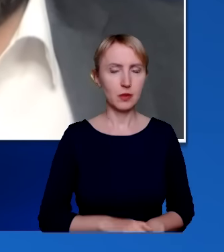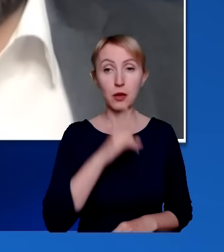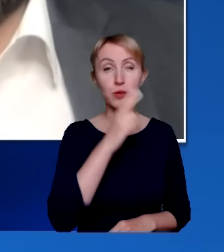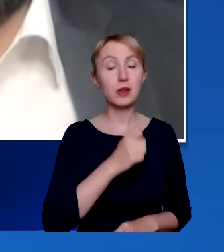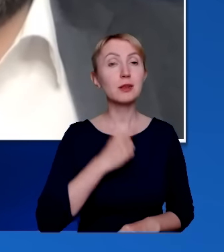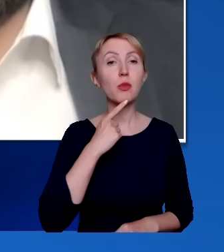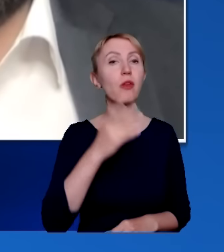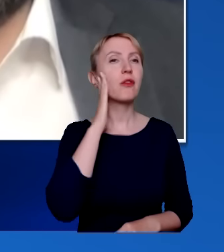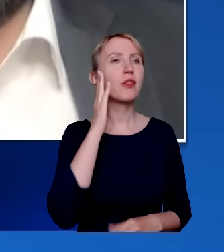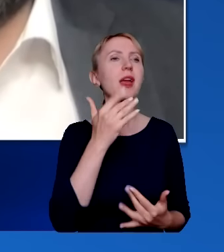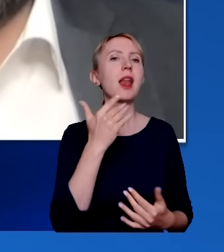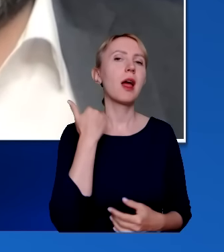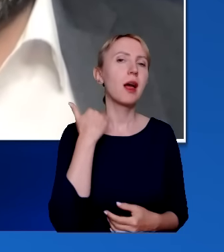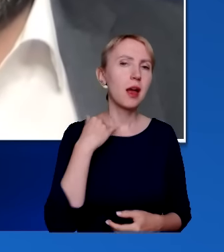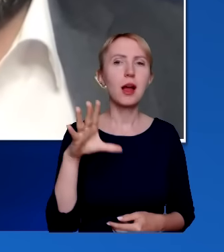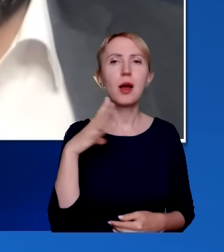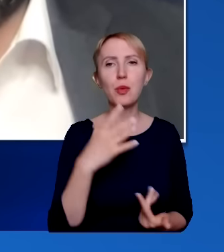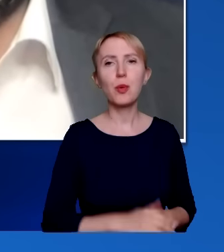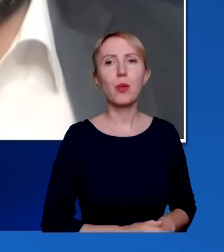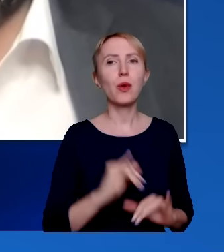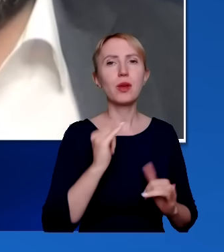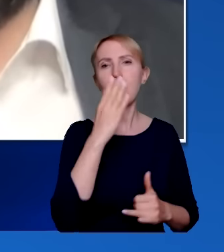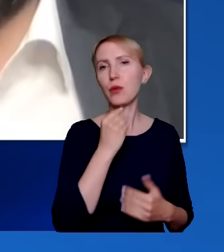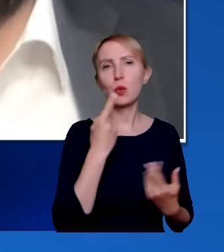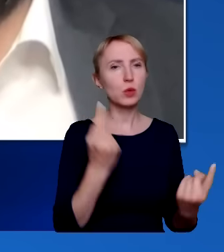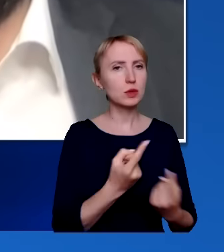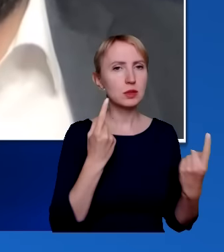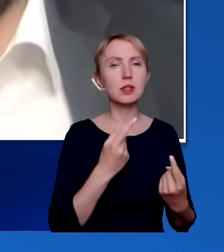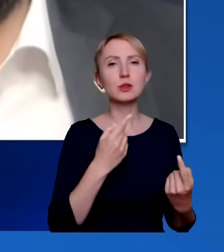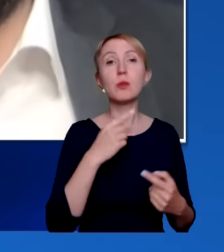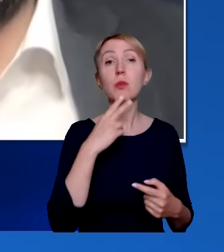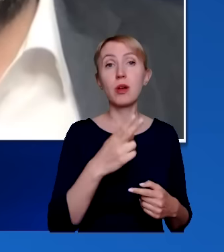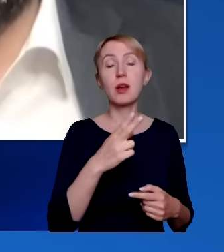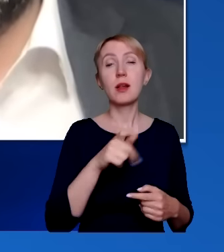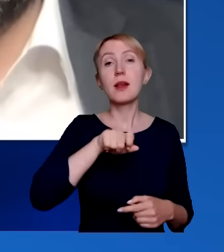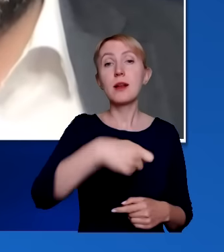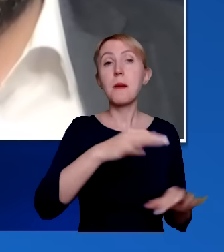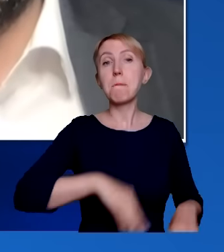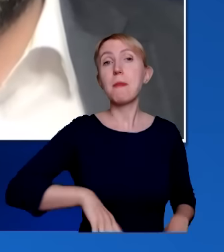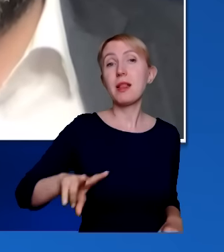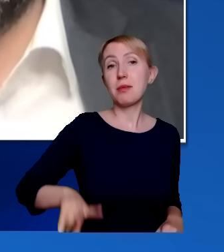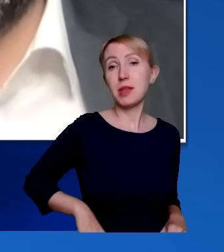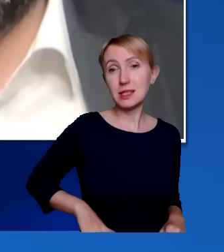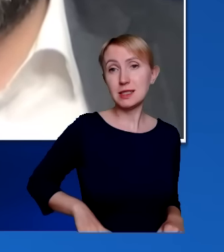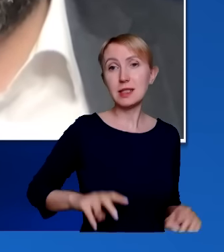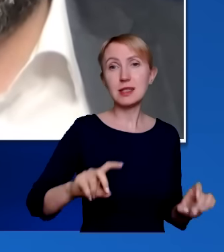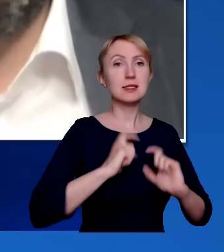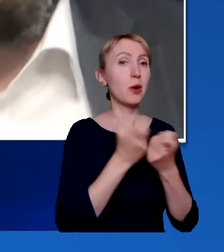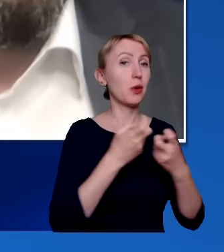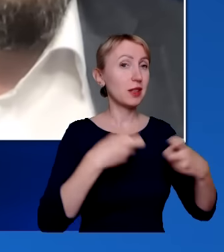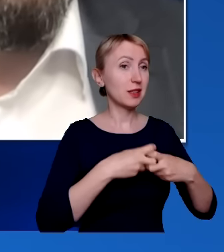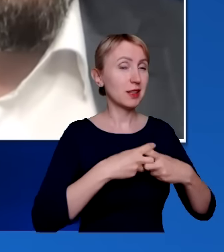ile się tam piło wie jak to wyglądało podał nawet pseudonim pana ministra z którego cały internet ma